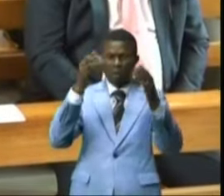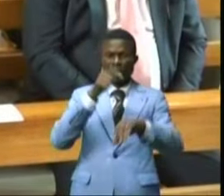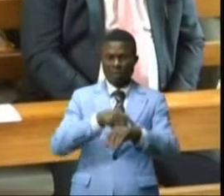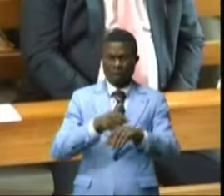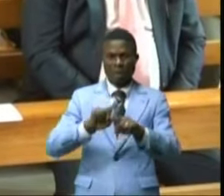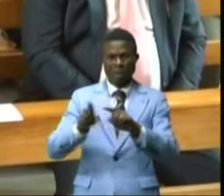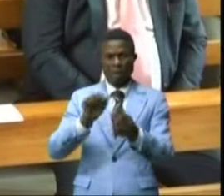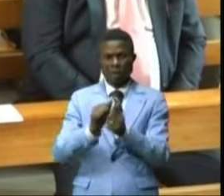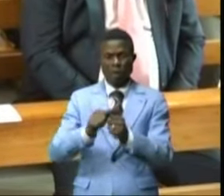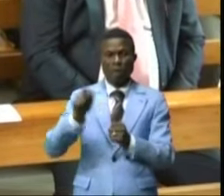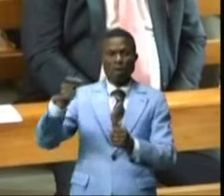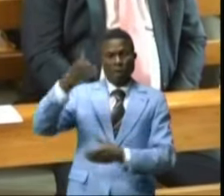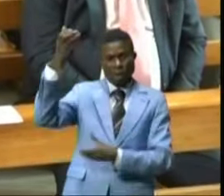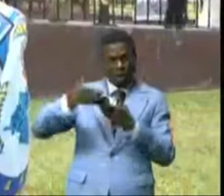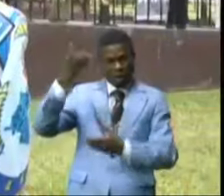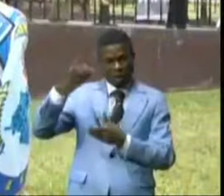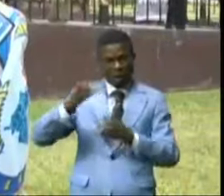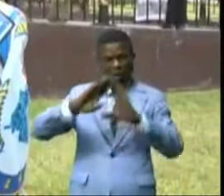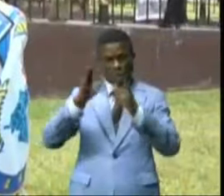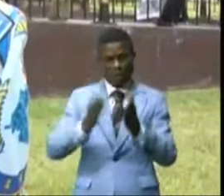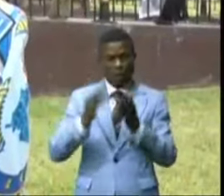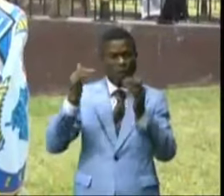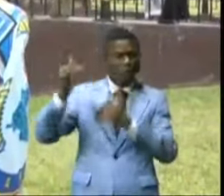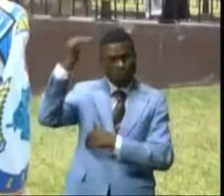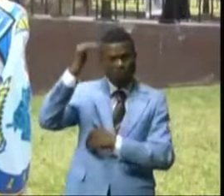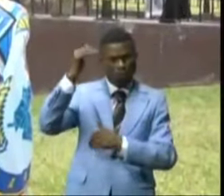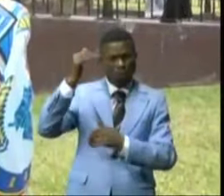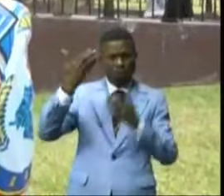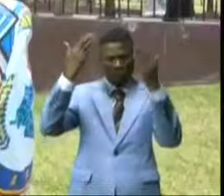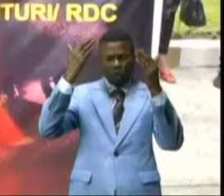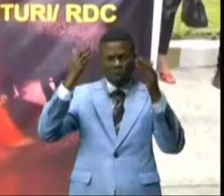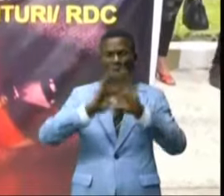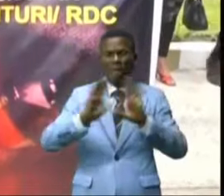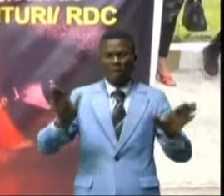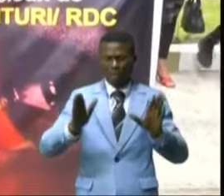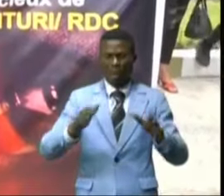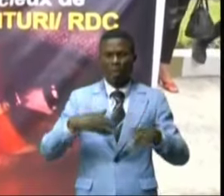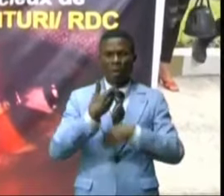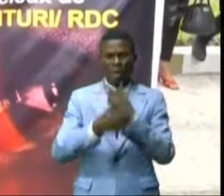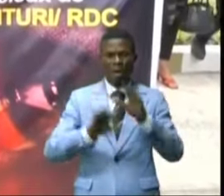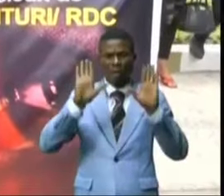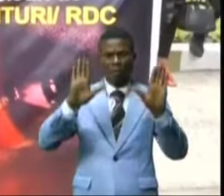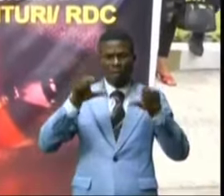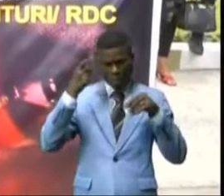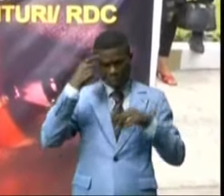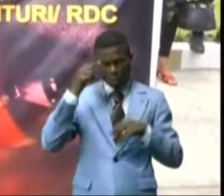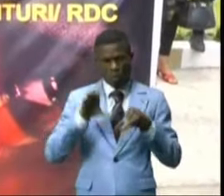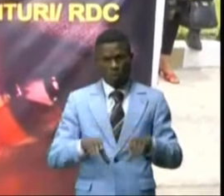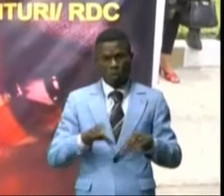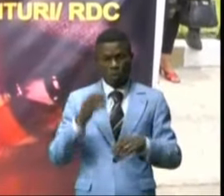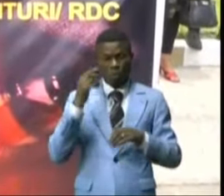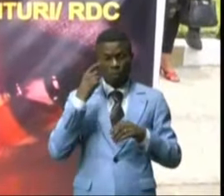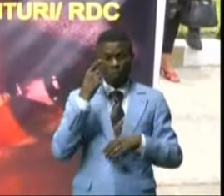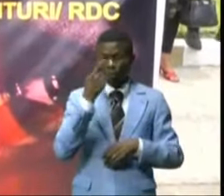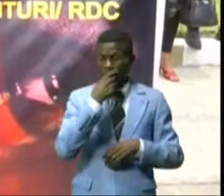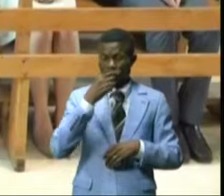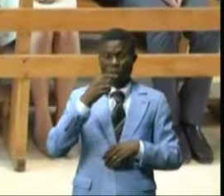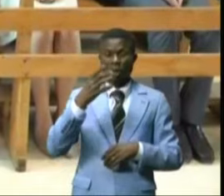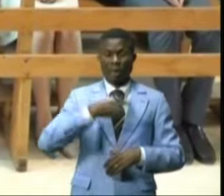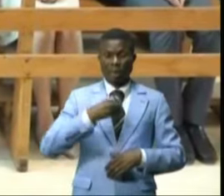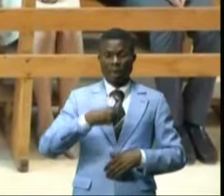avec son armée, qui est au-dessus de toutes les armées, il peut faire de merveilles pour le Congo. Pendant que les yeux de la communauté